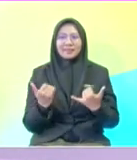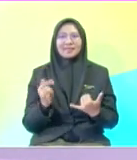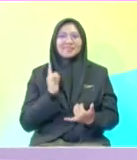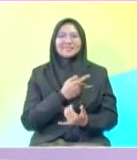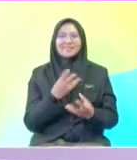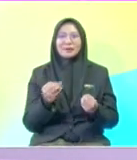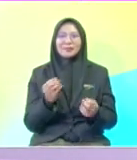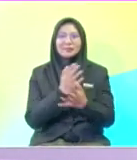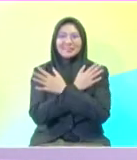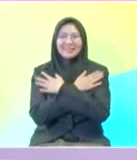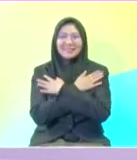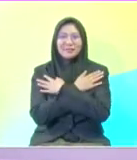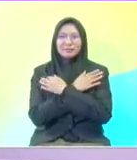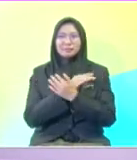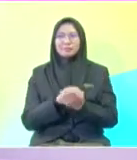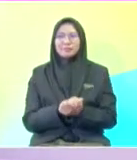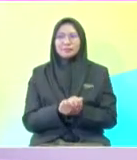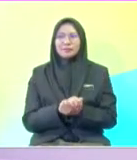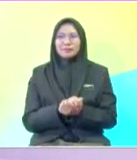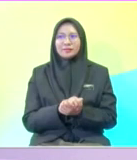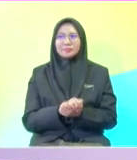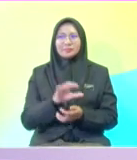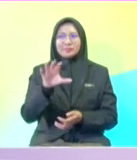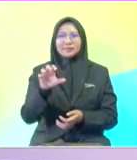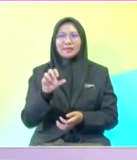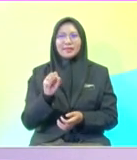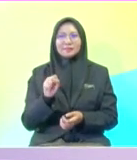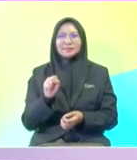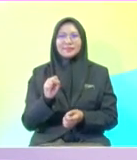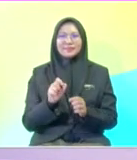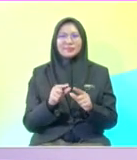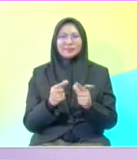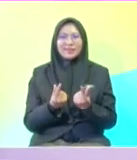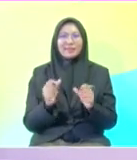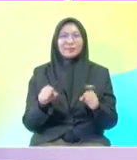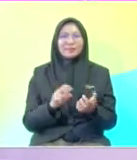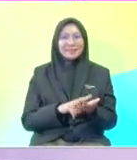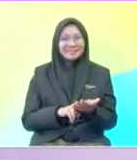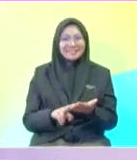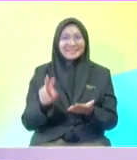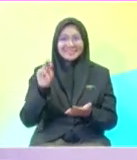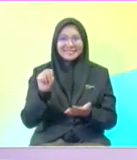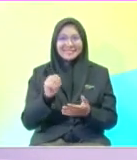jangan kemana-mana sampai-sampai itu ambil Quran dan kita baca Quran Oke kita kembali